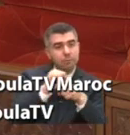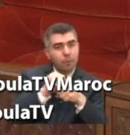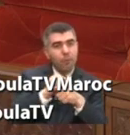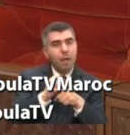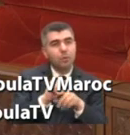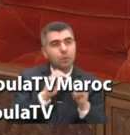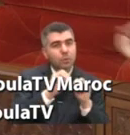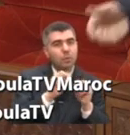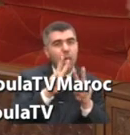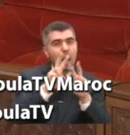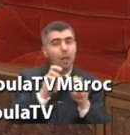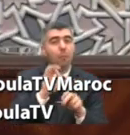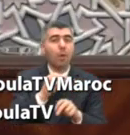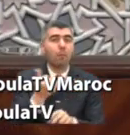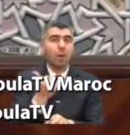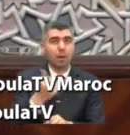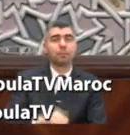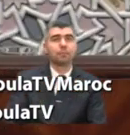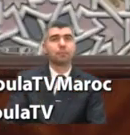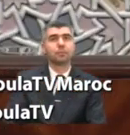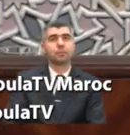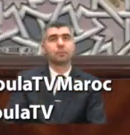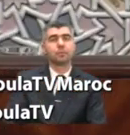نراقبوا. شكرا سيد الوزير.